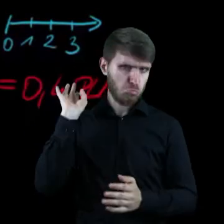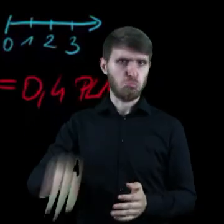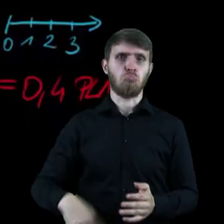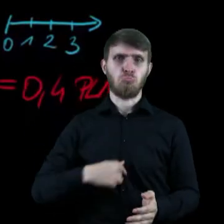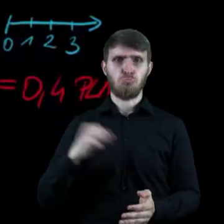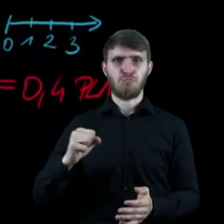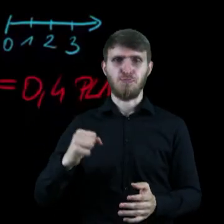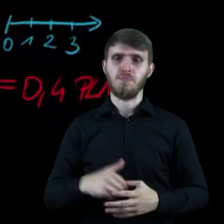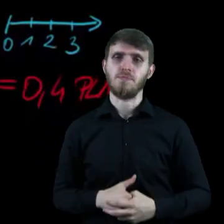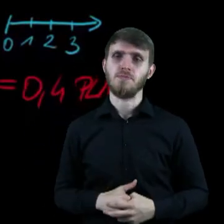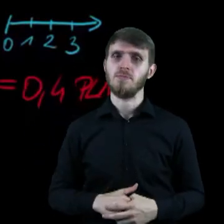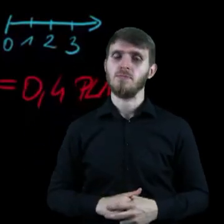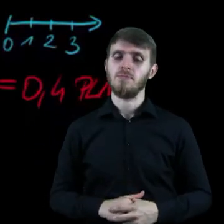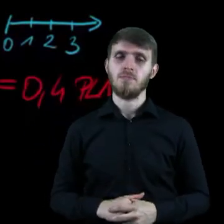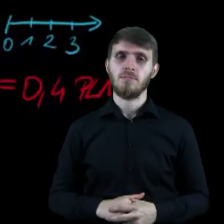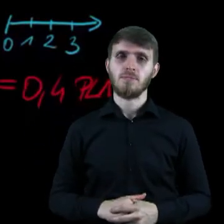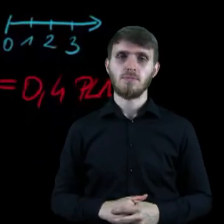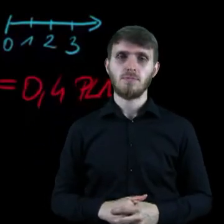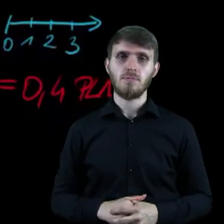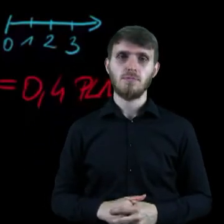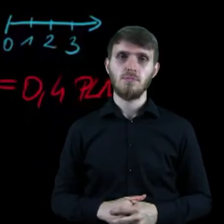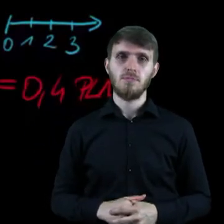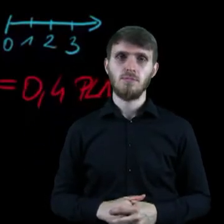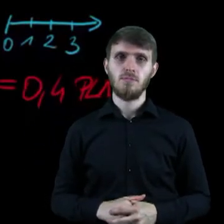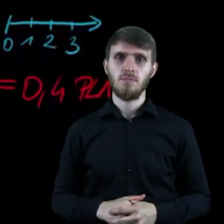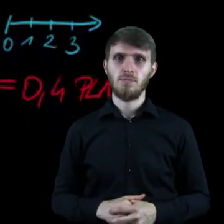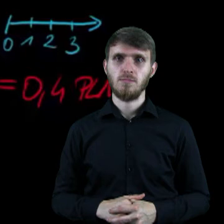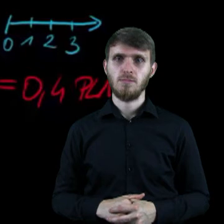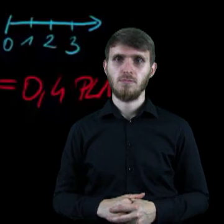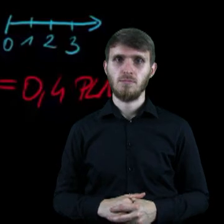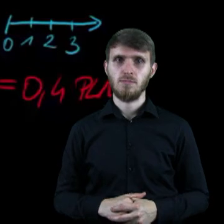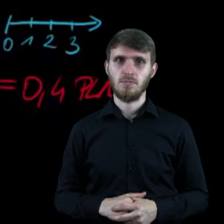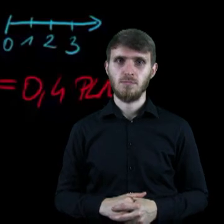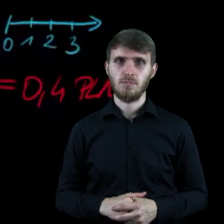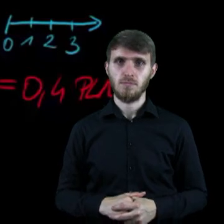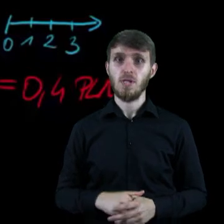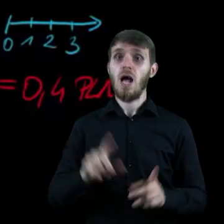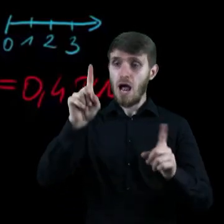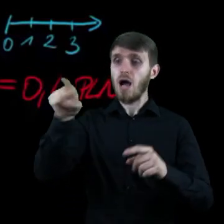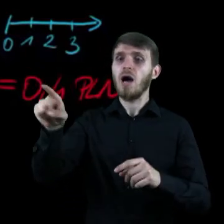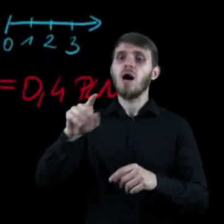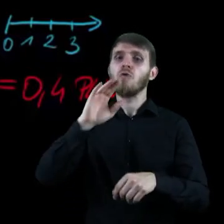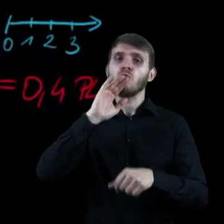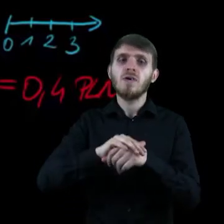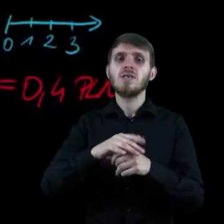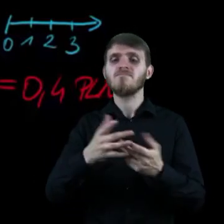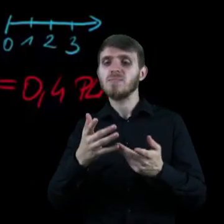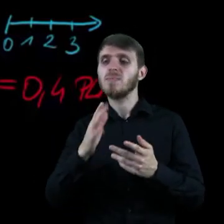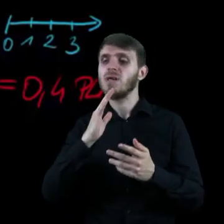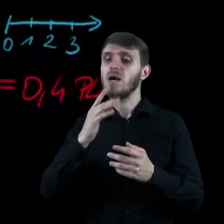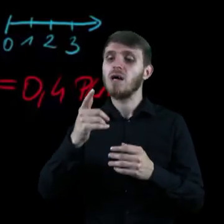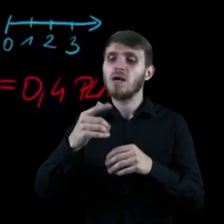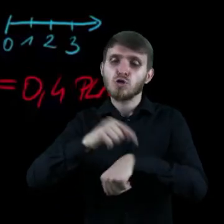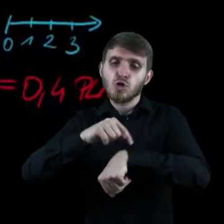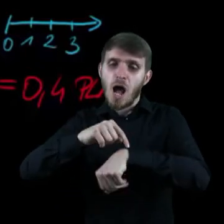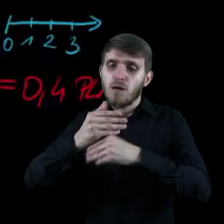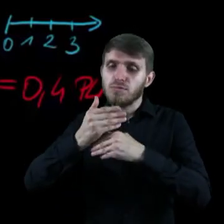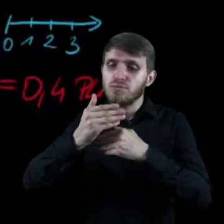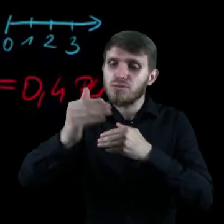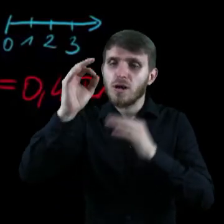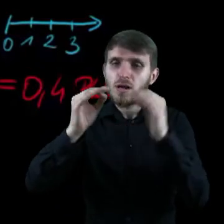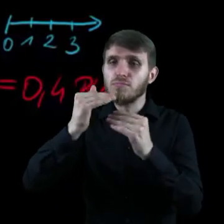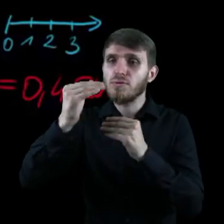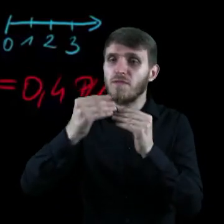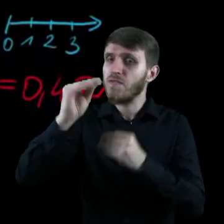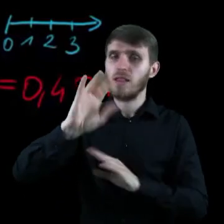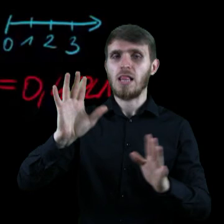stosunku do tego, co zapłaciłem, co swoją drogą byłoby całkiem niezłym interesem. W tym momencie firma nie płaci mi odsetek wraz z upływem